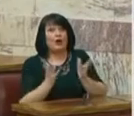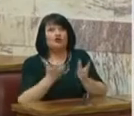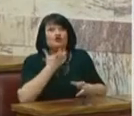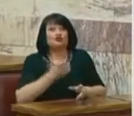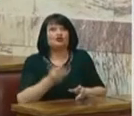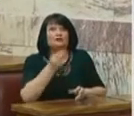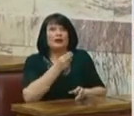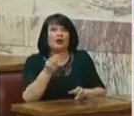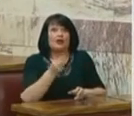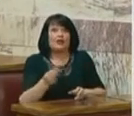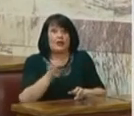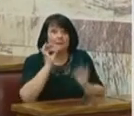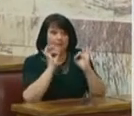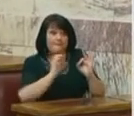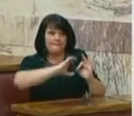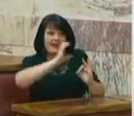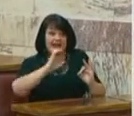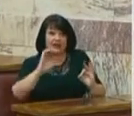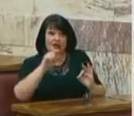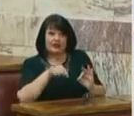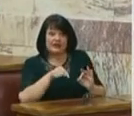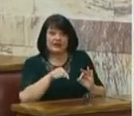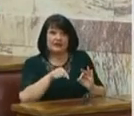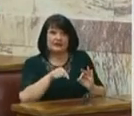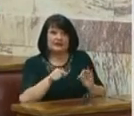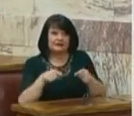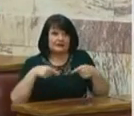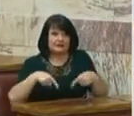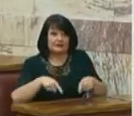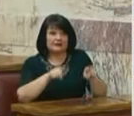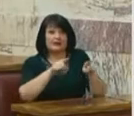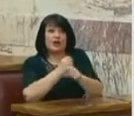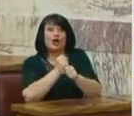της Μακεδονίας, ταυτόχρονα υπάρχει και το θέμα της Νοβάρτης.